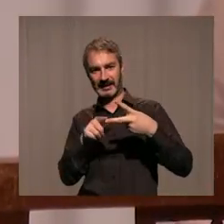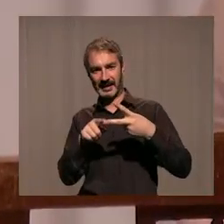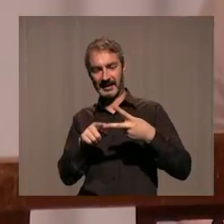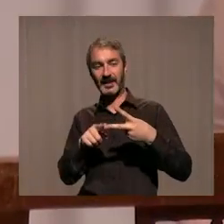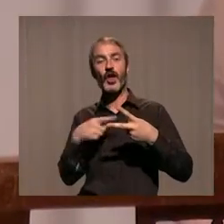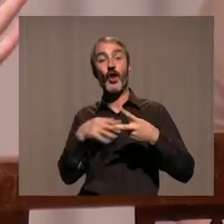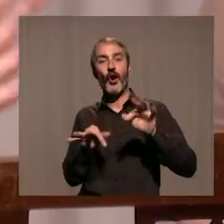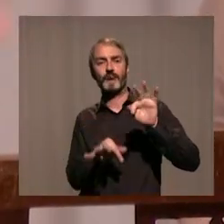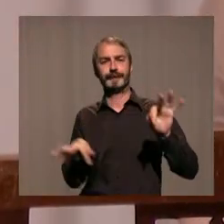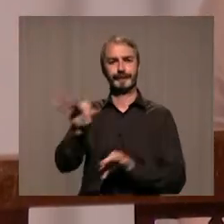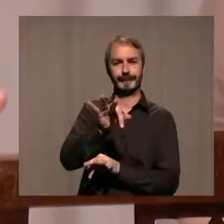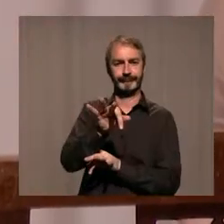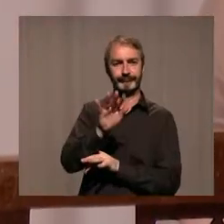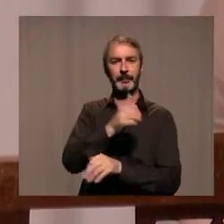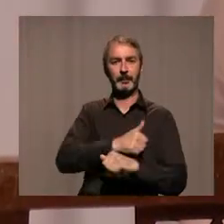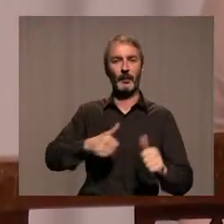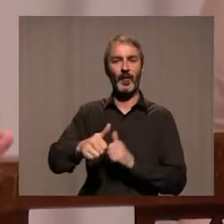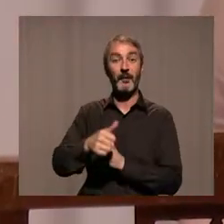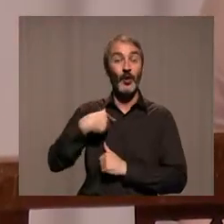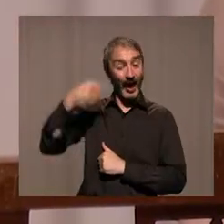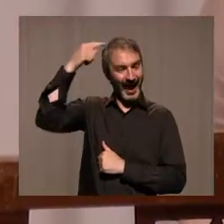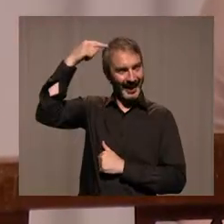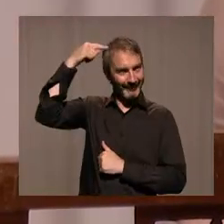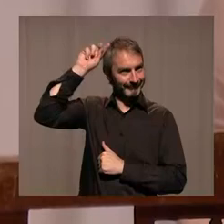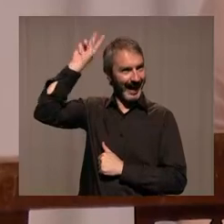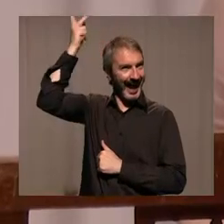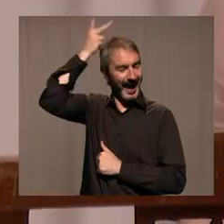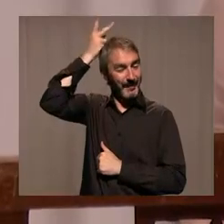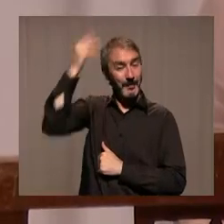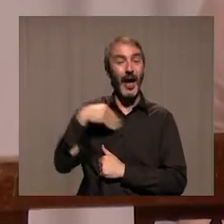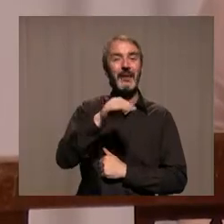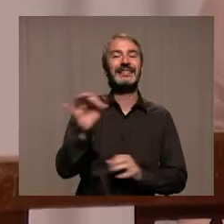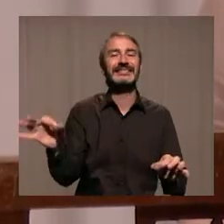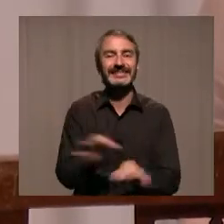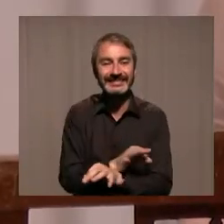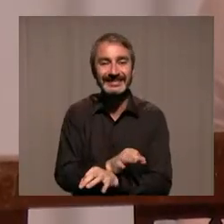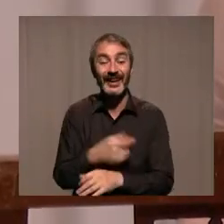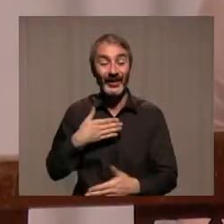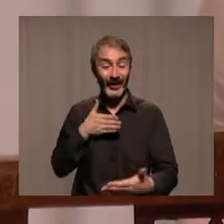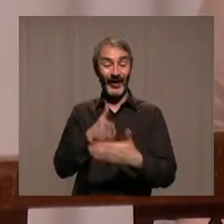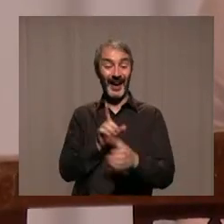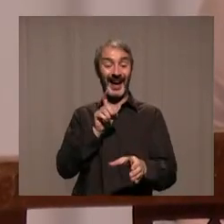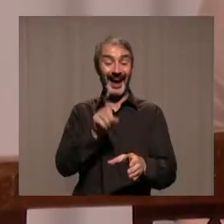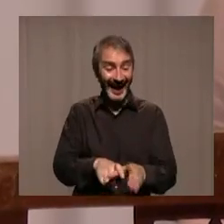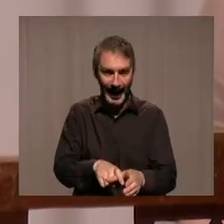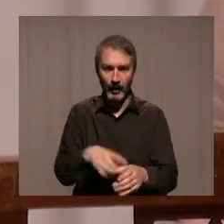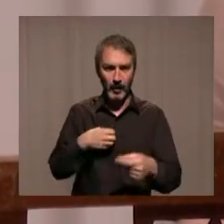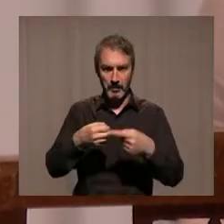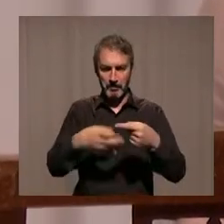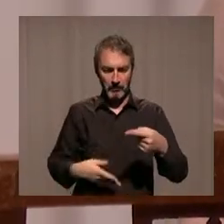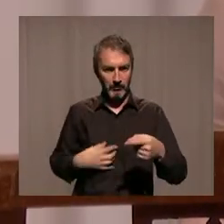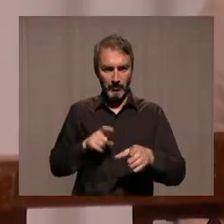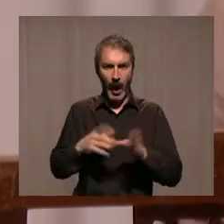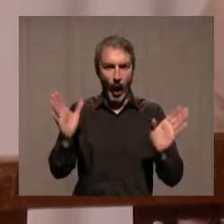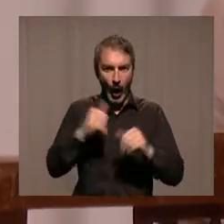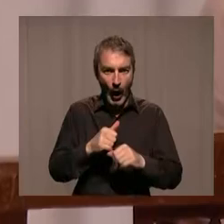de prioritat, però el canvi de prioritat el vaig fer al meu cap. Jo no vaig avisar ningú i vaig arribar aquí a matricular-me i no em podia matricular perquè jo no estava a la llista. I bé,